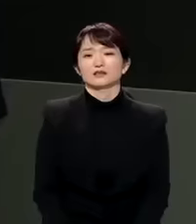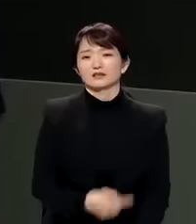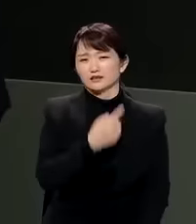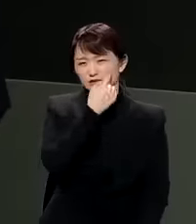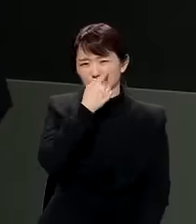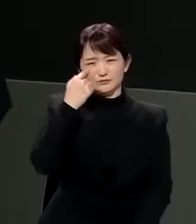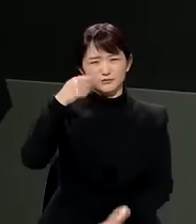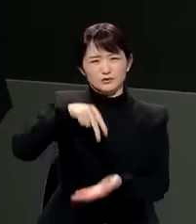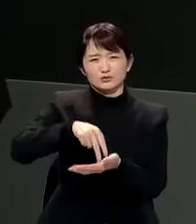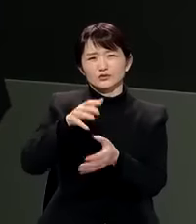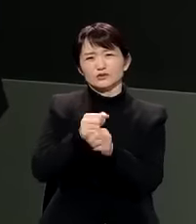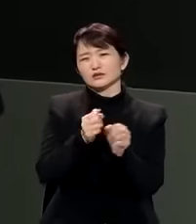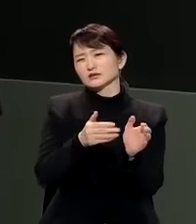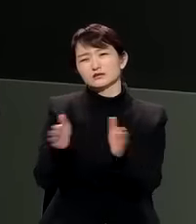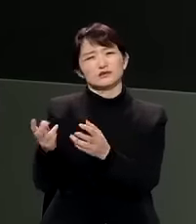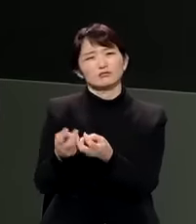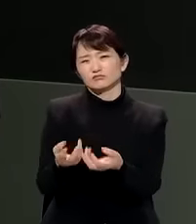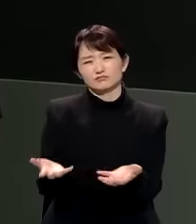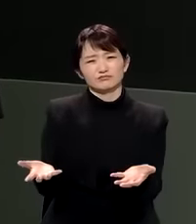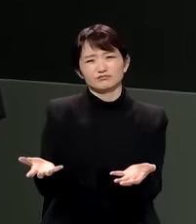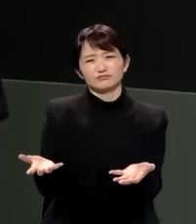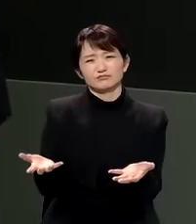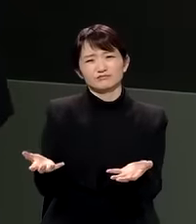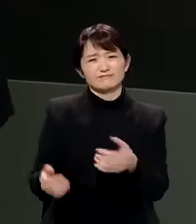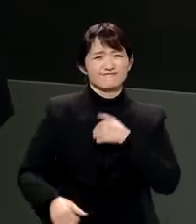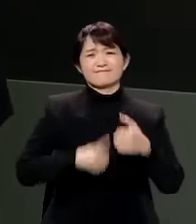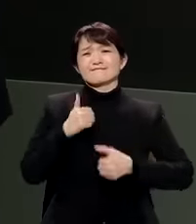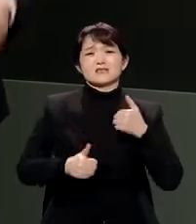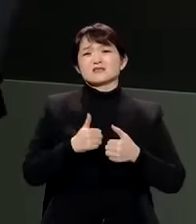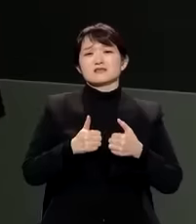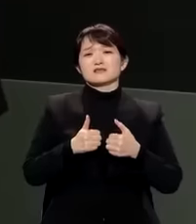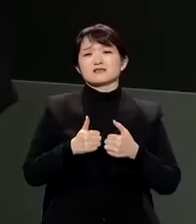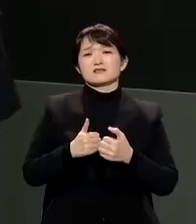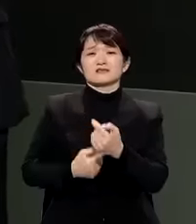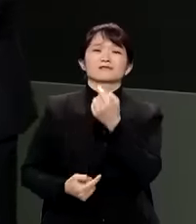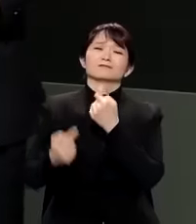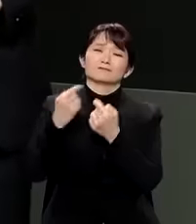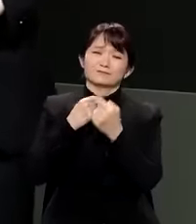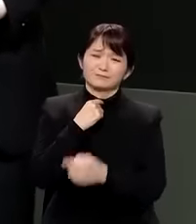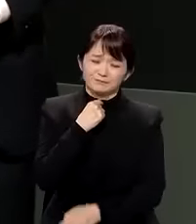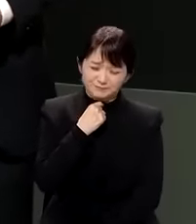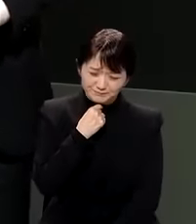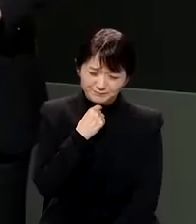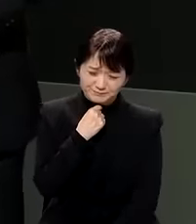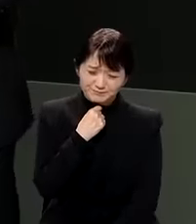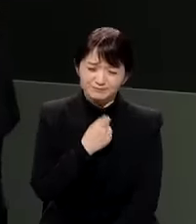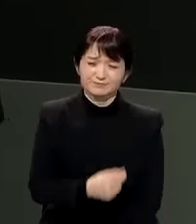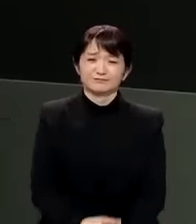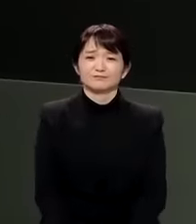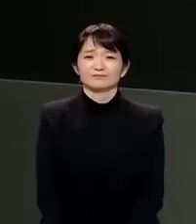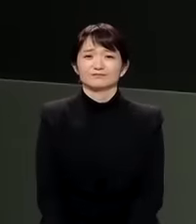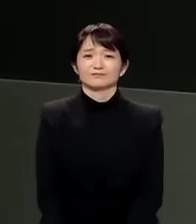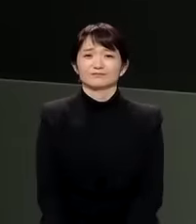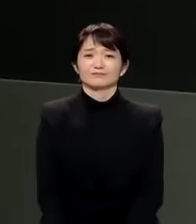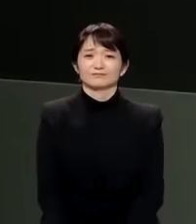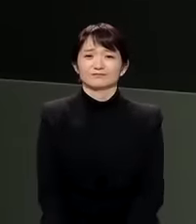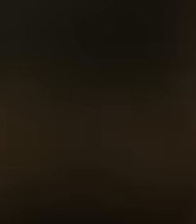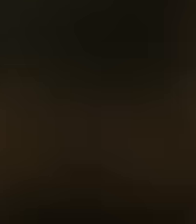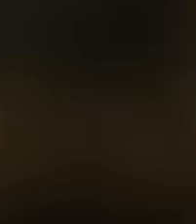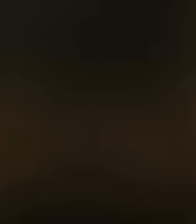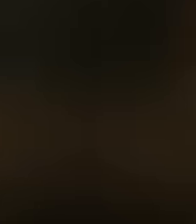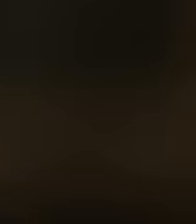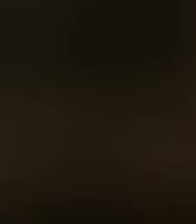보증 기간이 지나서 어쩔 수 없다라고 하더라 거죠 화가 나서 제보라도 하고 싶다고 하셨어요 예